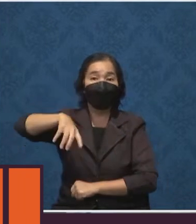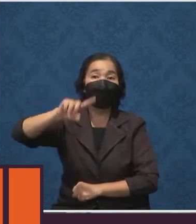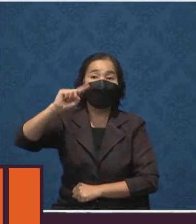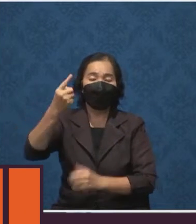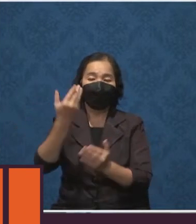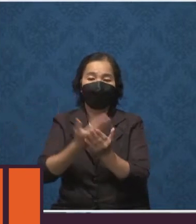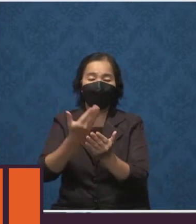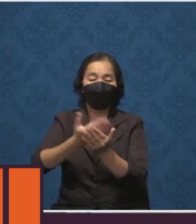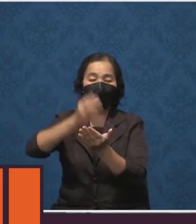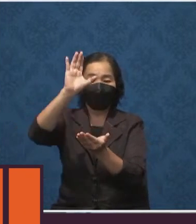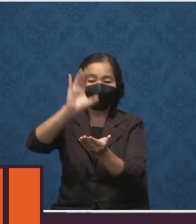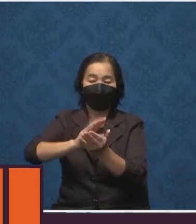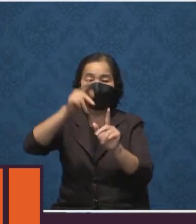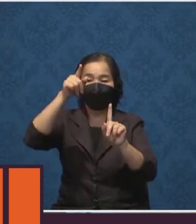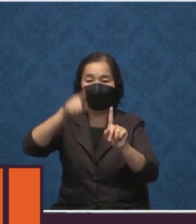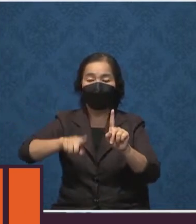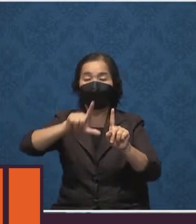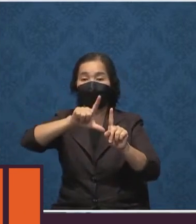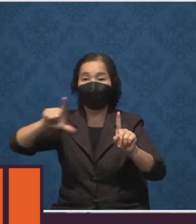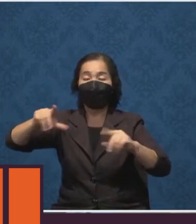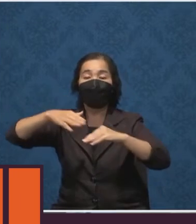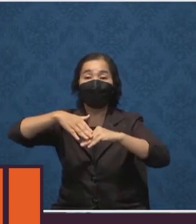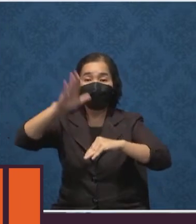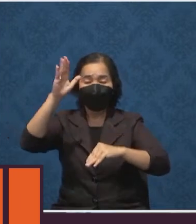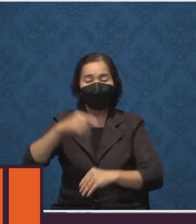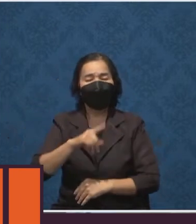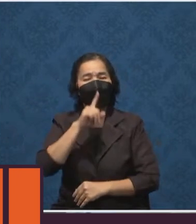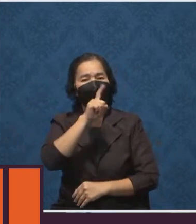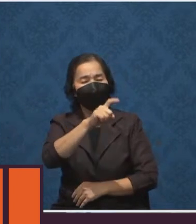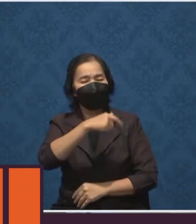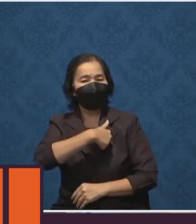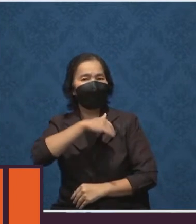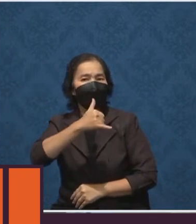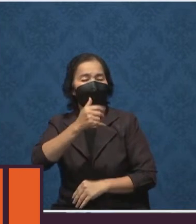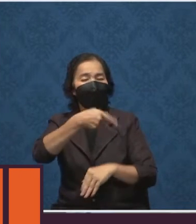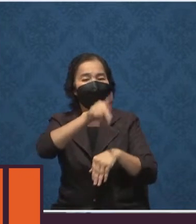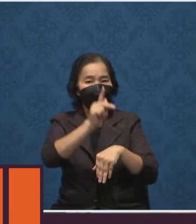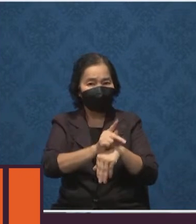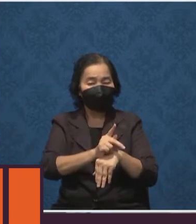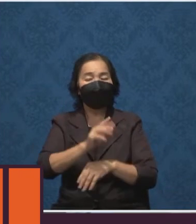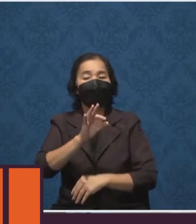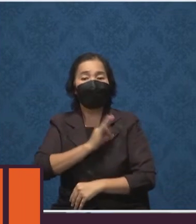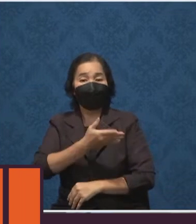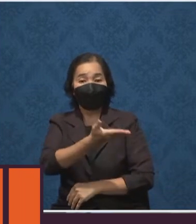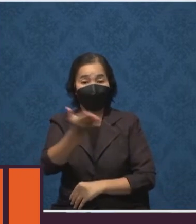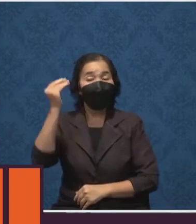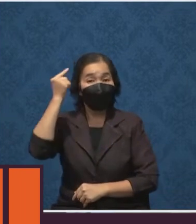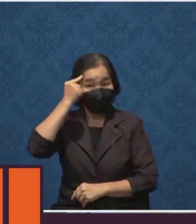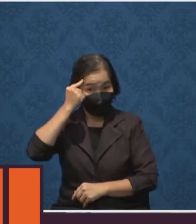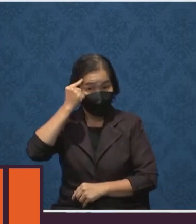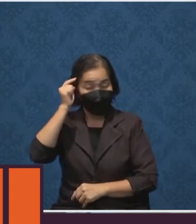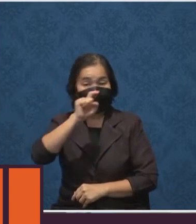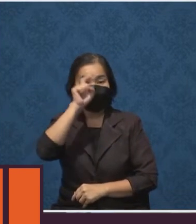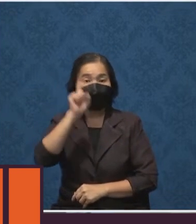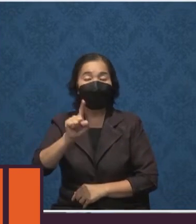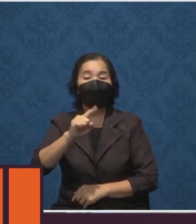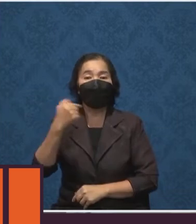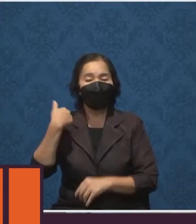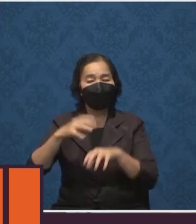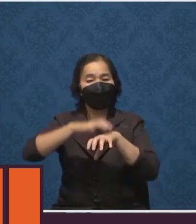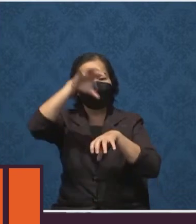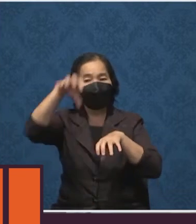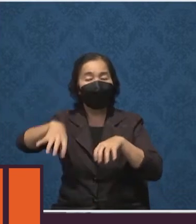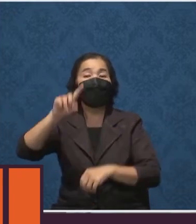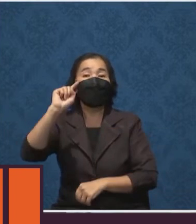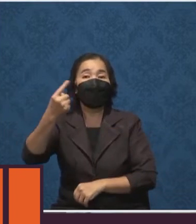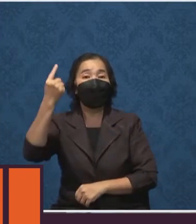compliance!ไม่แ่ใจว่าท่านประทานท่สับชชิกS diplกากำลจะมการสรางตึก